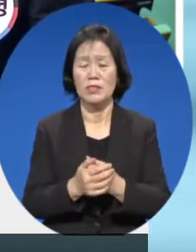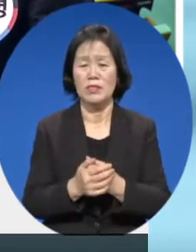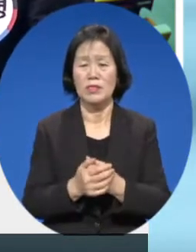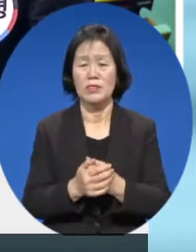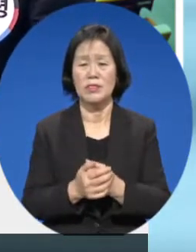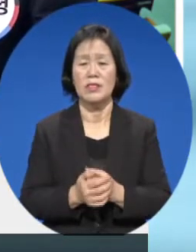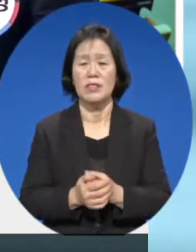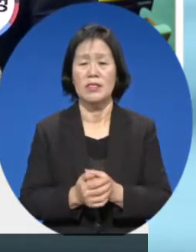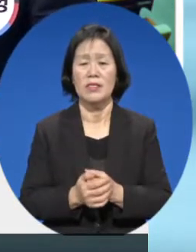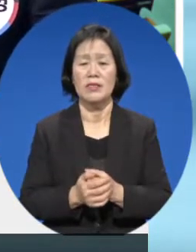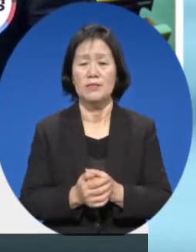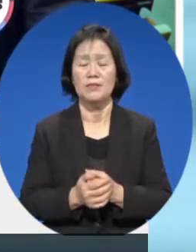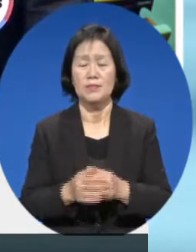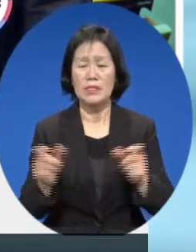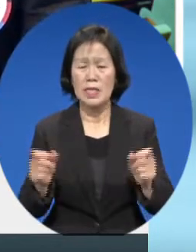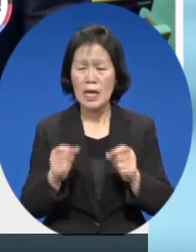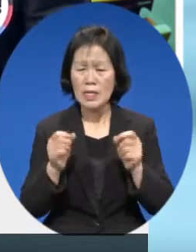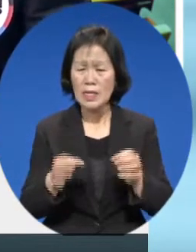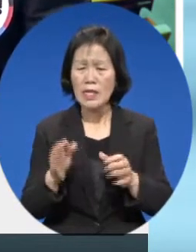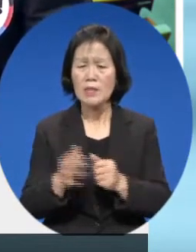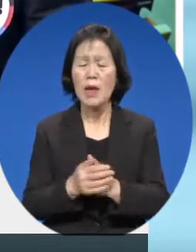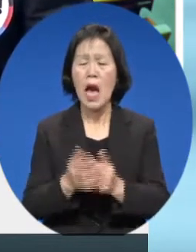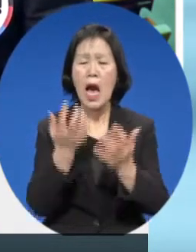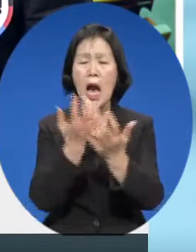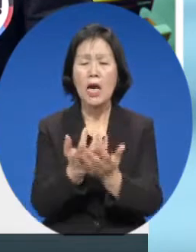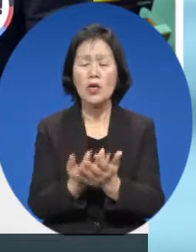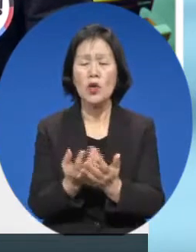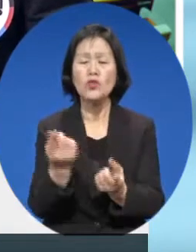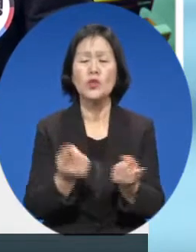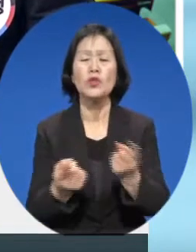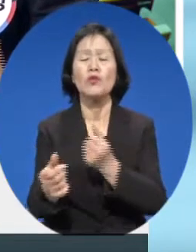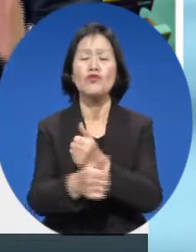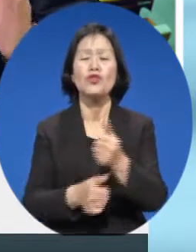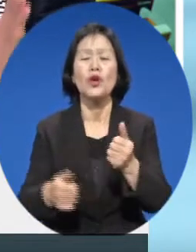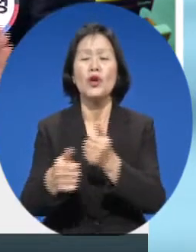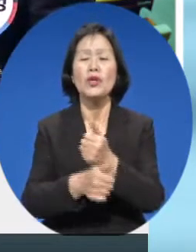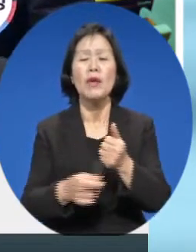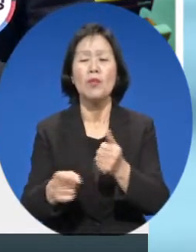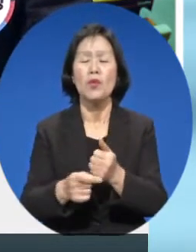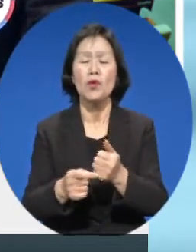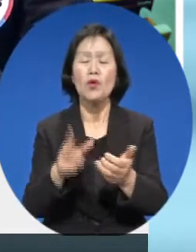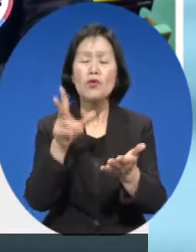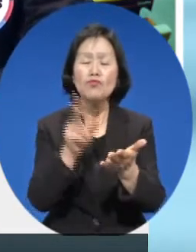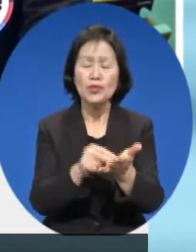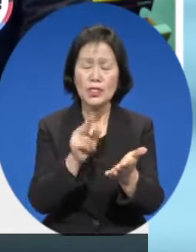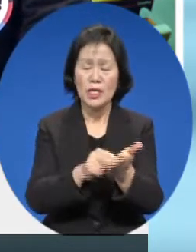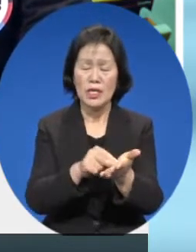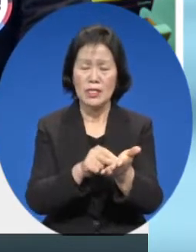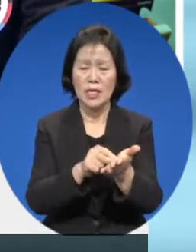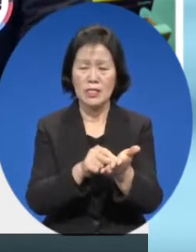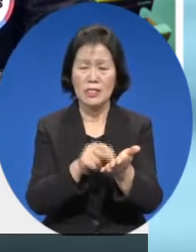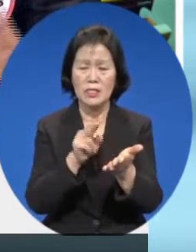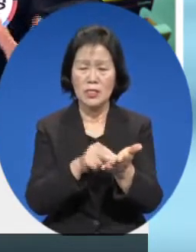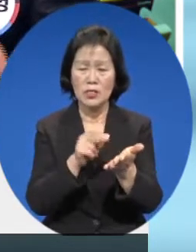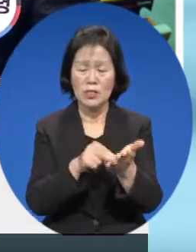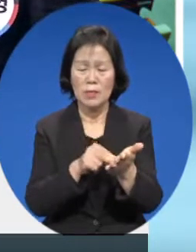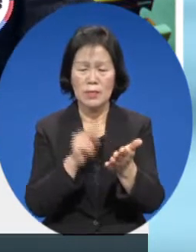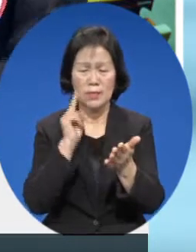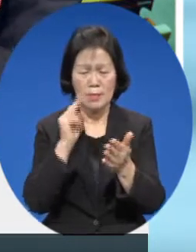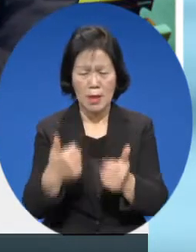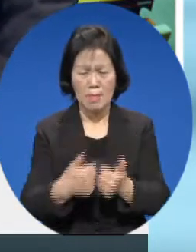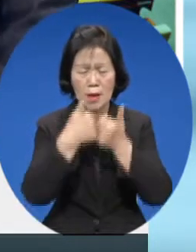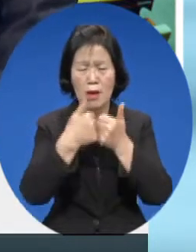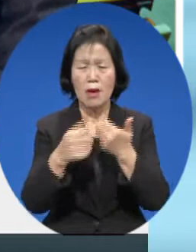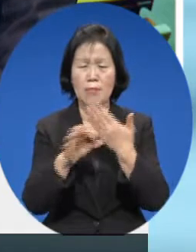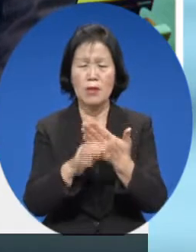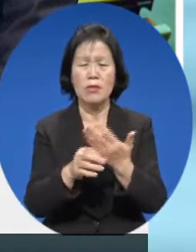하셨지만 짧게 말씀드리면 안건을 조정위원 이 같은 경우에는 쟁점이 처음에 할 경우에는 해 다시 한 번 이